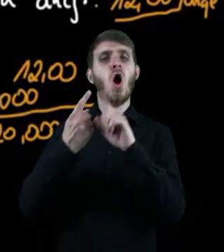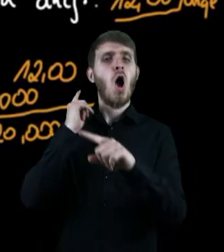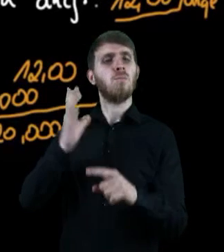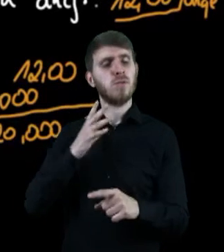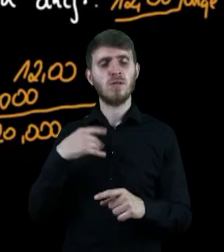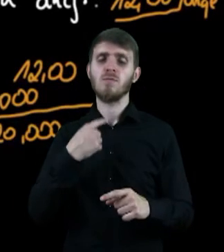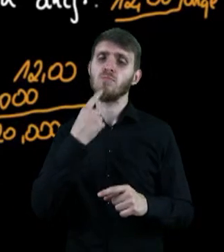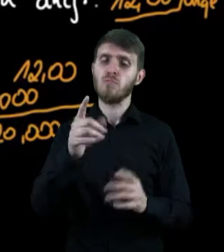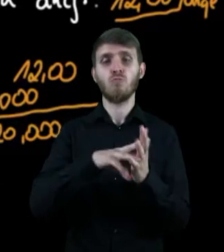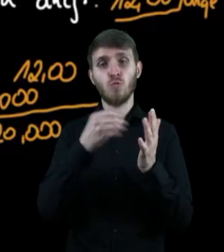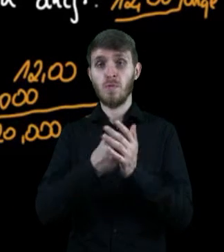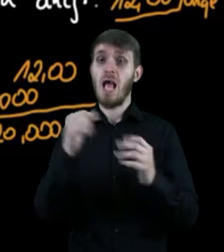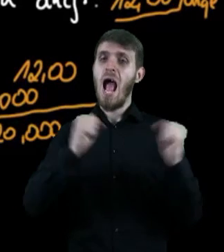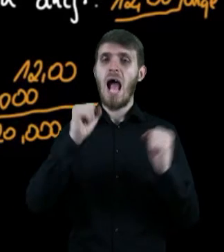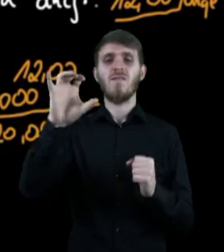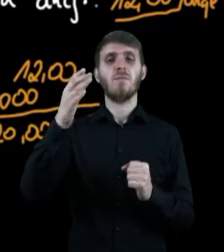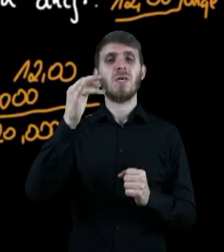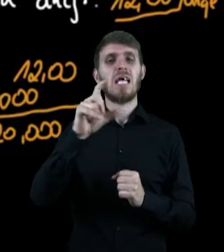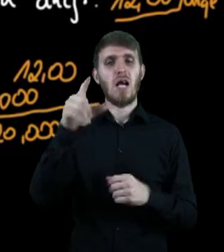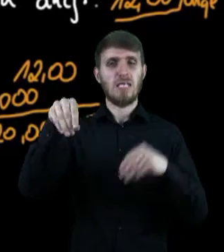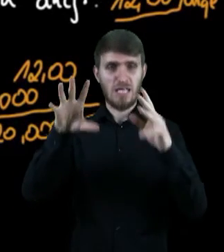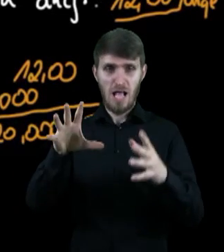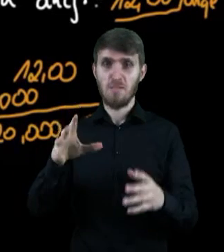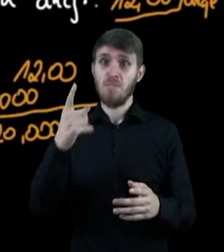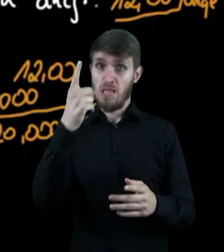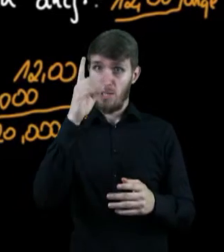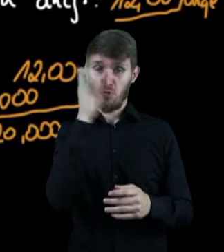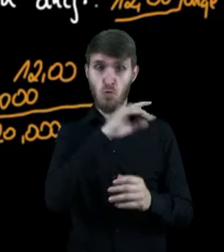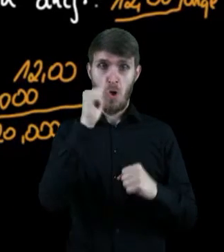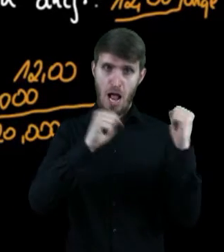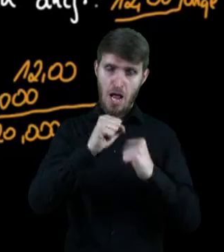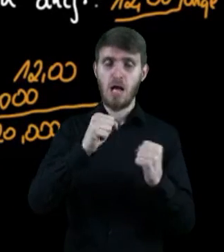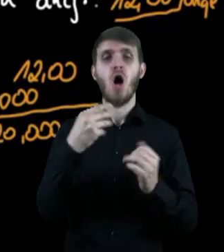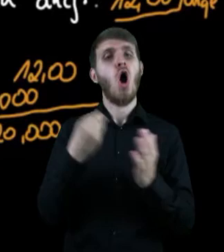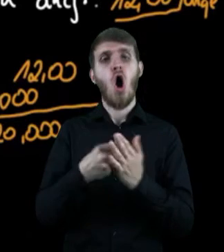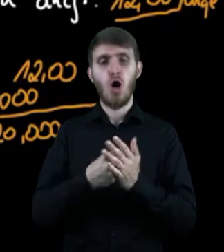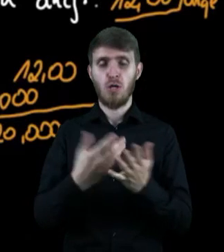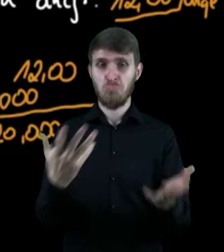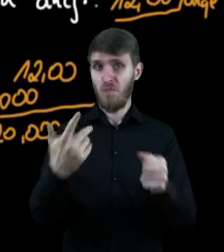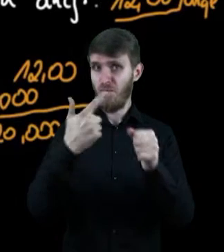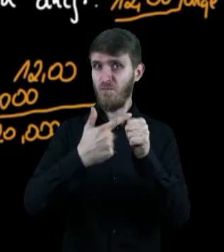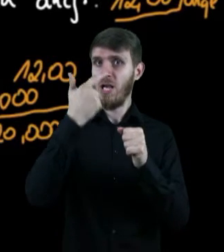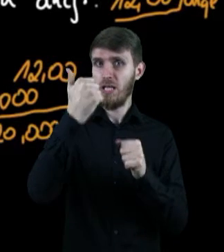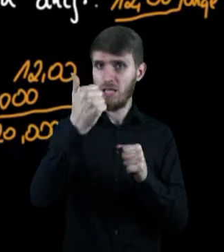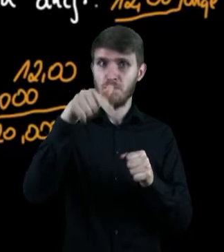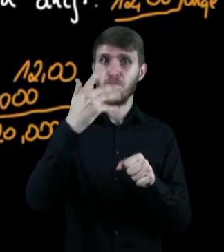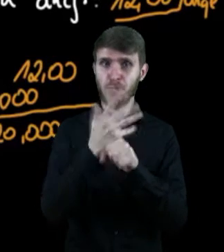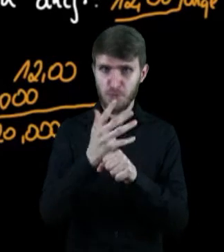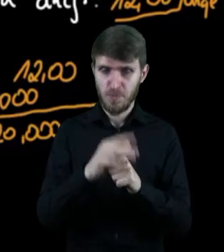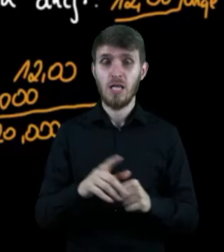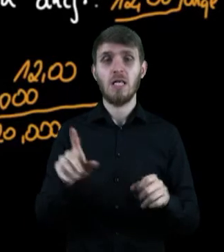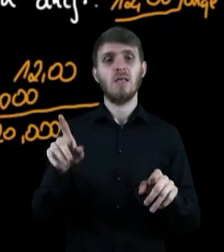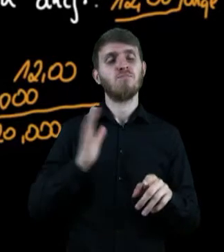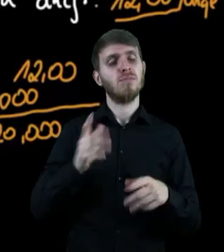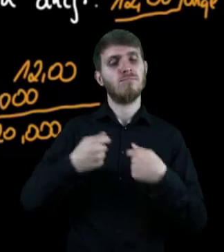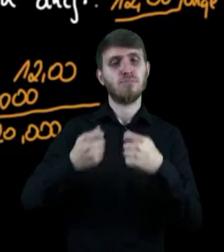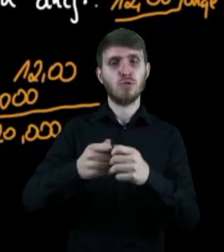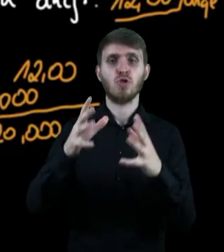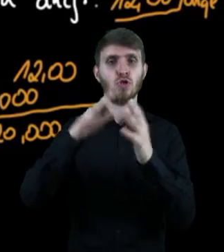W ostatnim filmie mówiliśmy, że jeżeli akcje przedsiębiorstwa Michała notowane są na poziomie